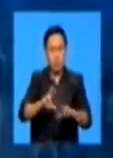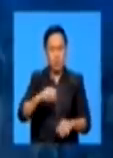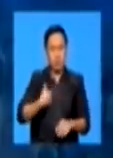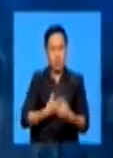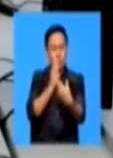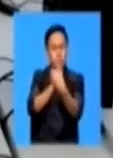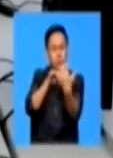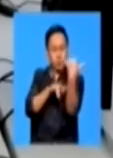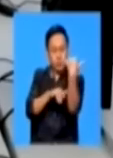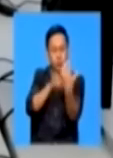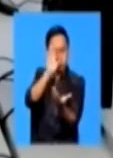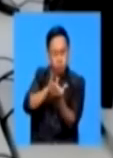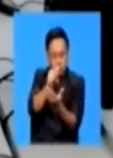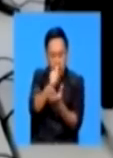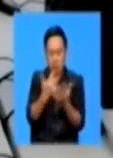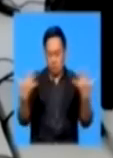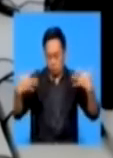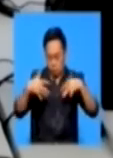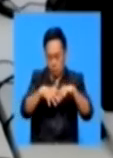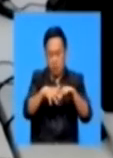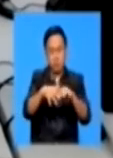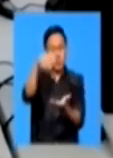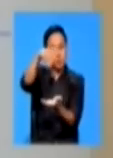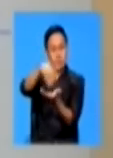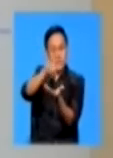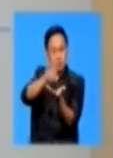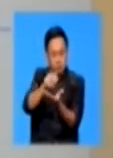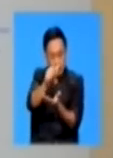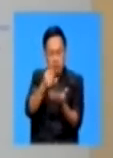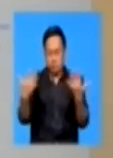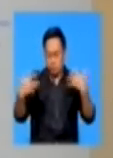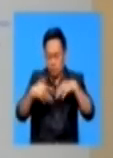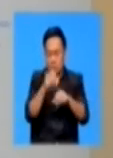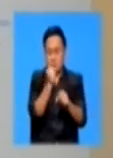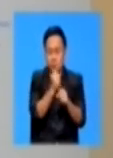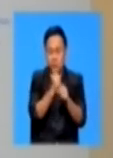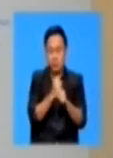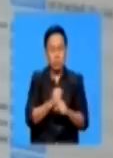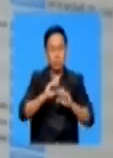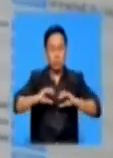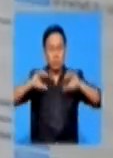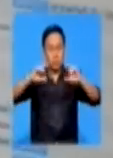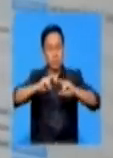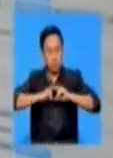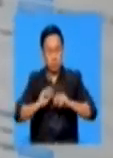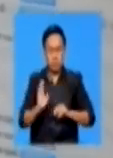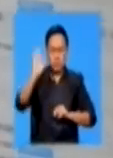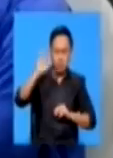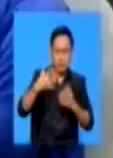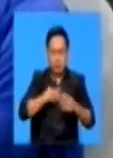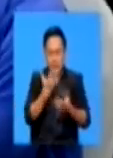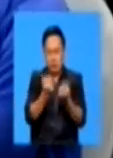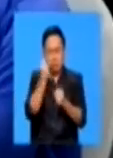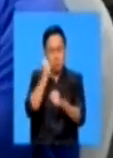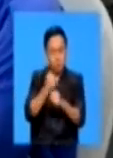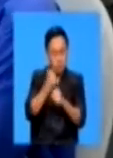การสถานประกอบการและหน่วยการที่เกี่ยวข้องใช้ในการบริหารงานร่วมกันเรียกว่าบูรณาการไงนะสำหรับ